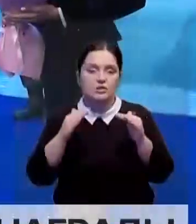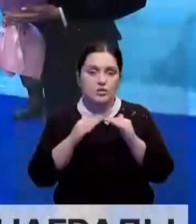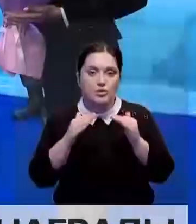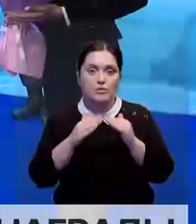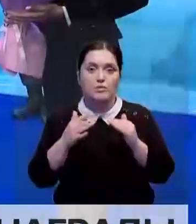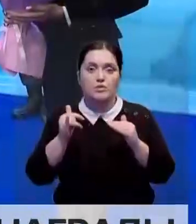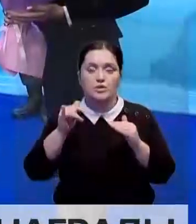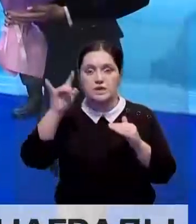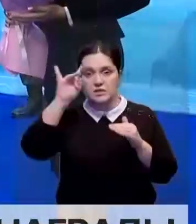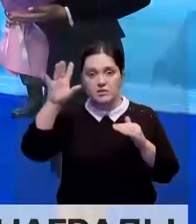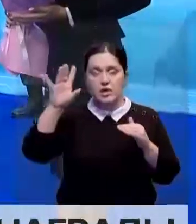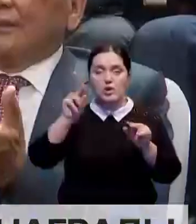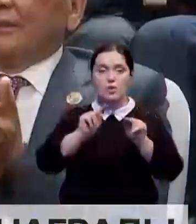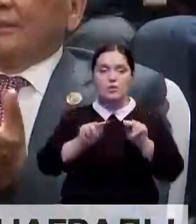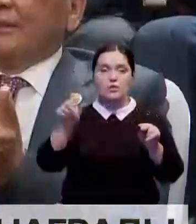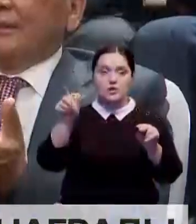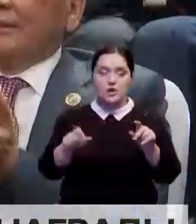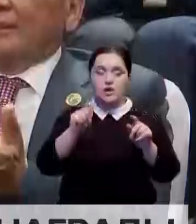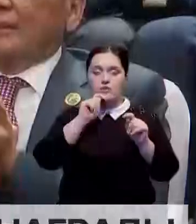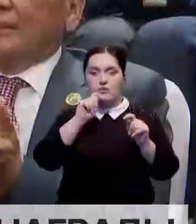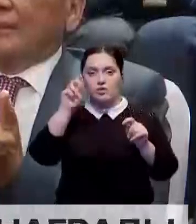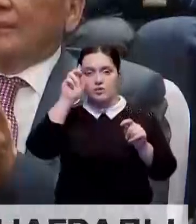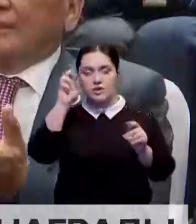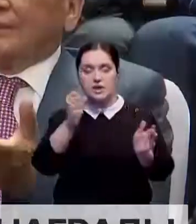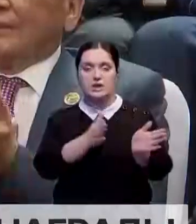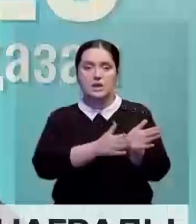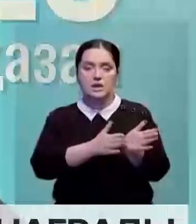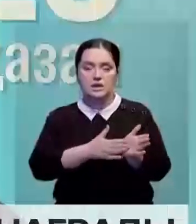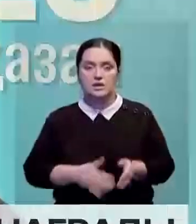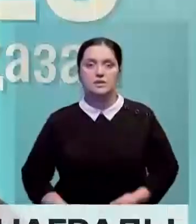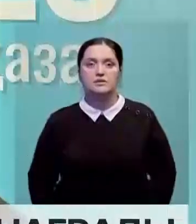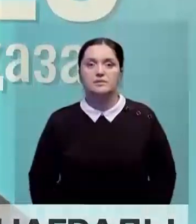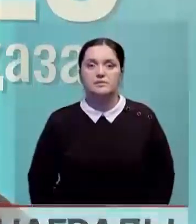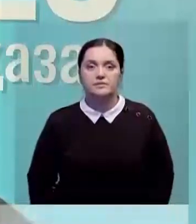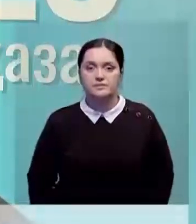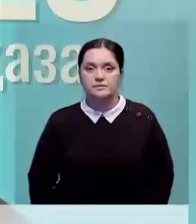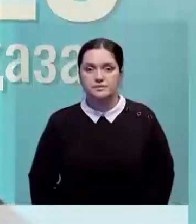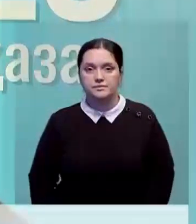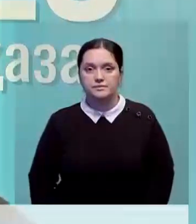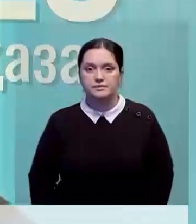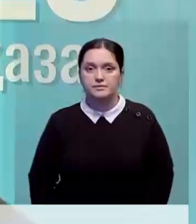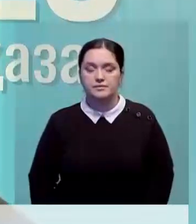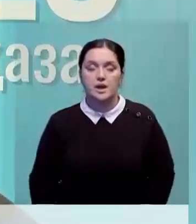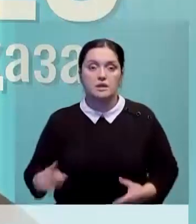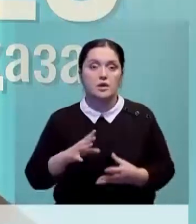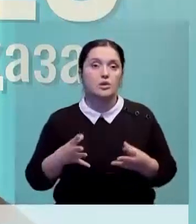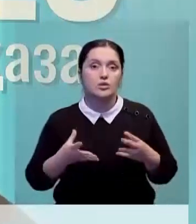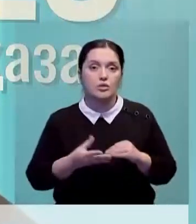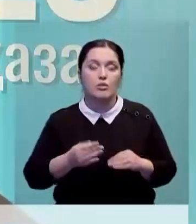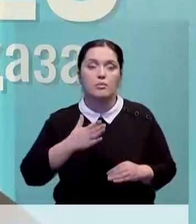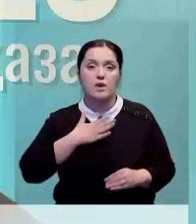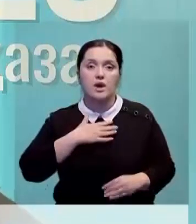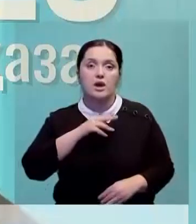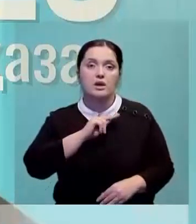Сегодня известный учитель среди тех, кому вручили государственные награды. Это итог моей преданной работы, моей